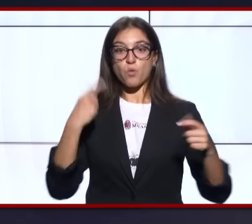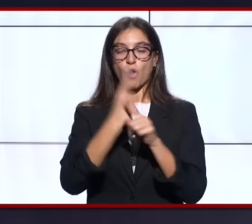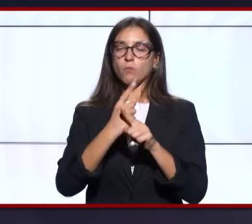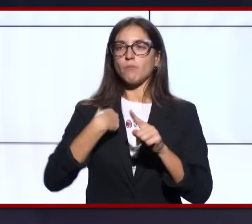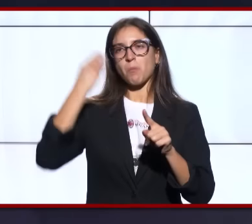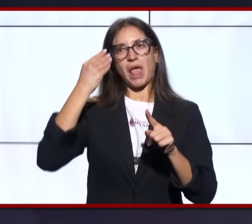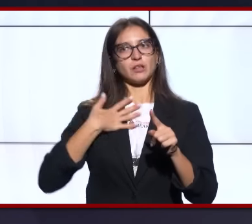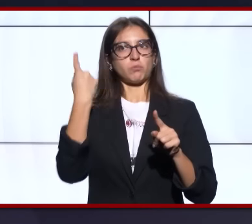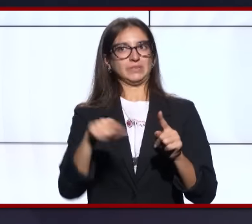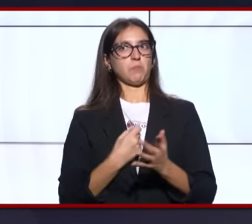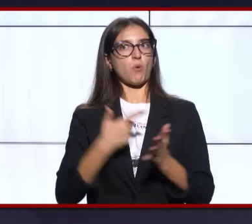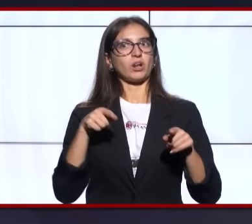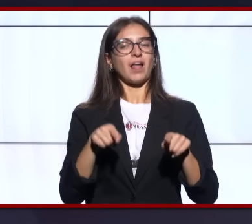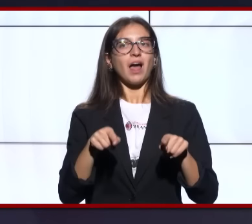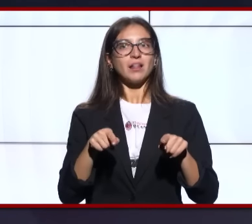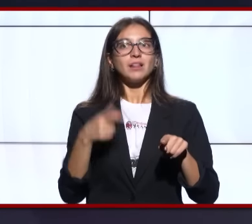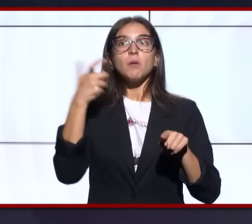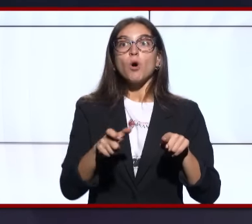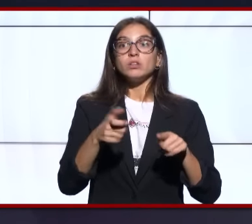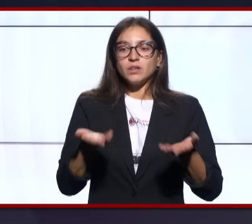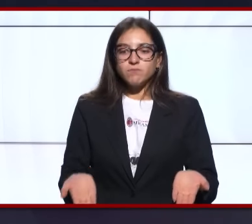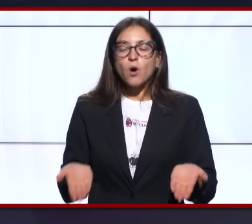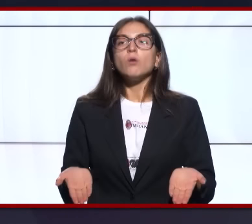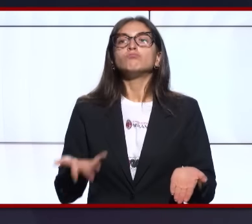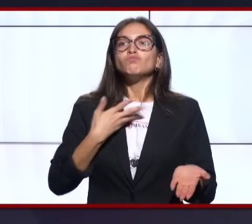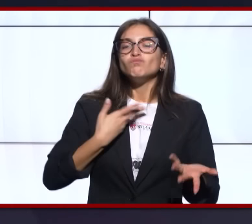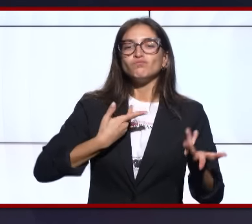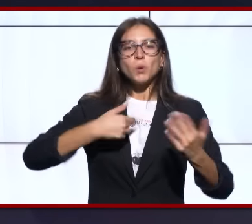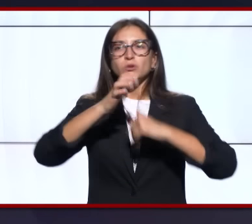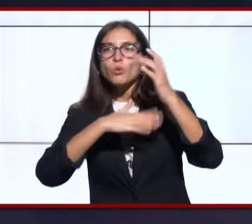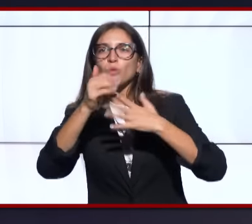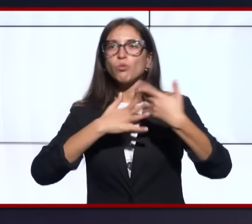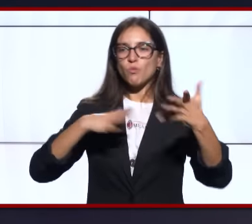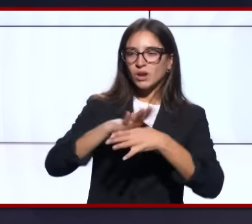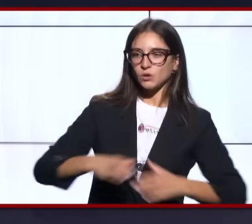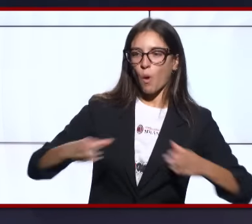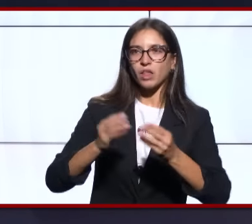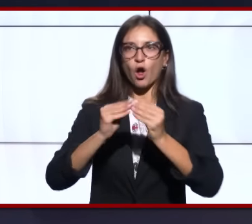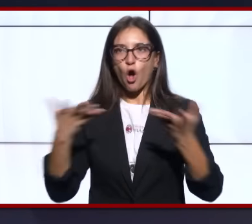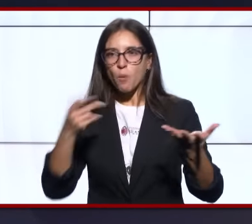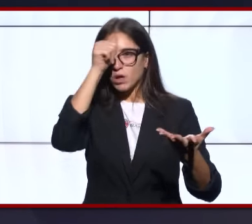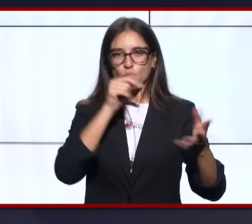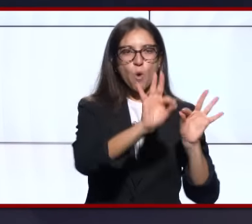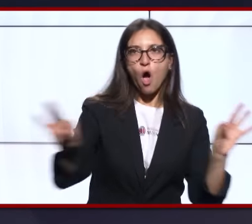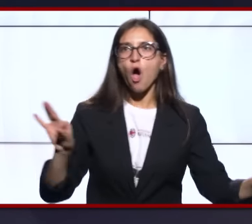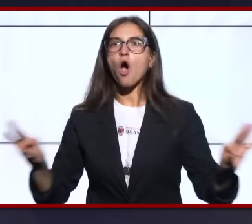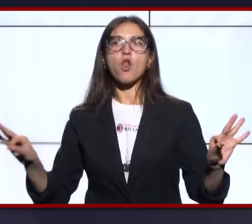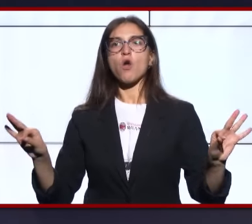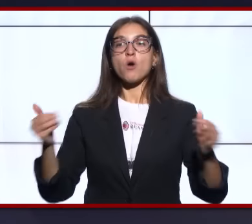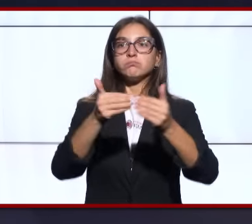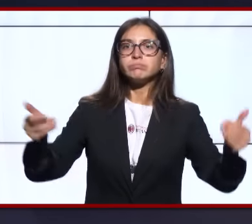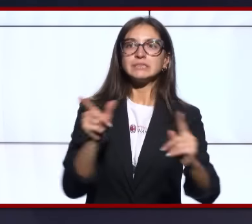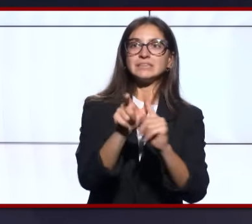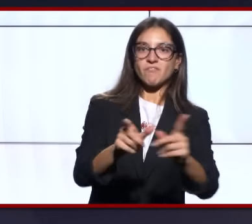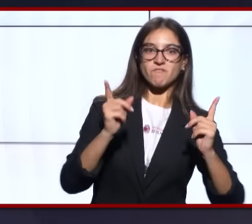oggi si lavora tanto l' struttura le le le linea difensiva